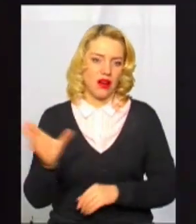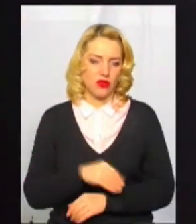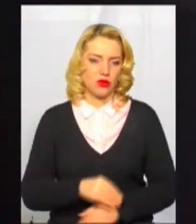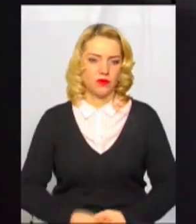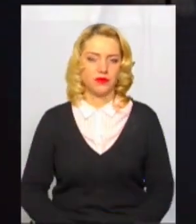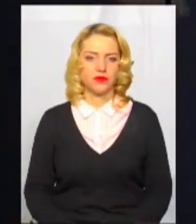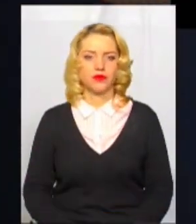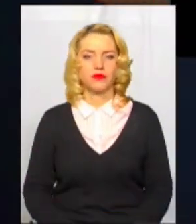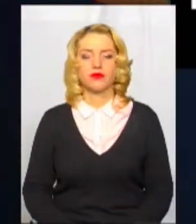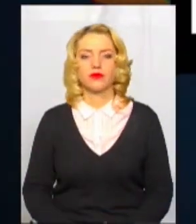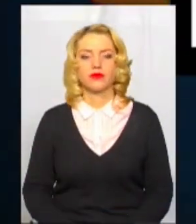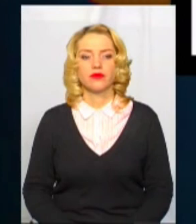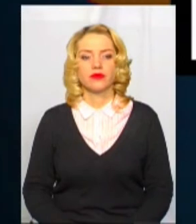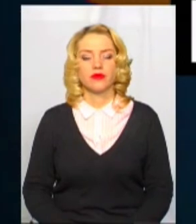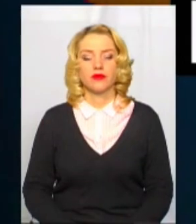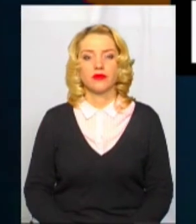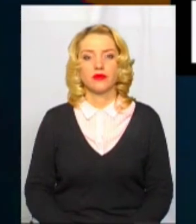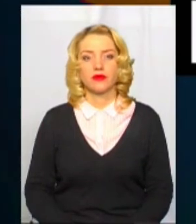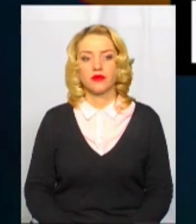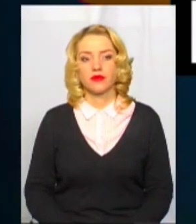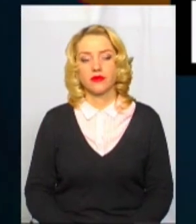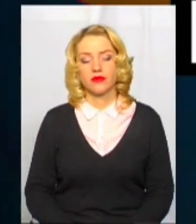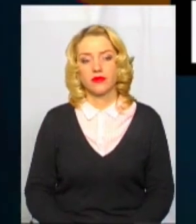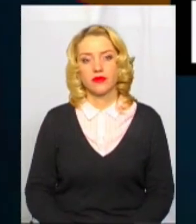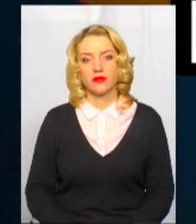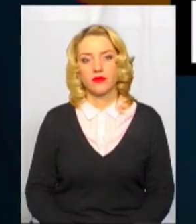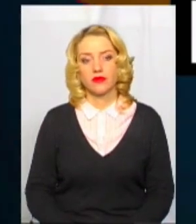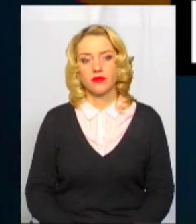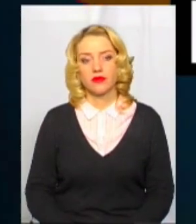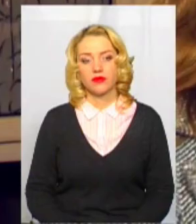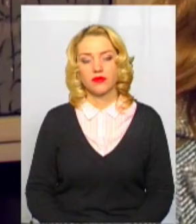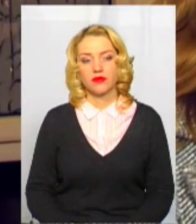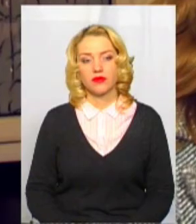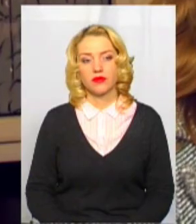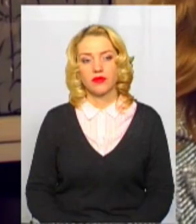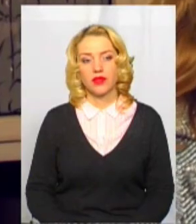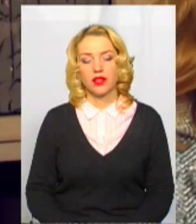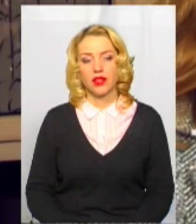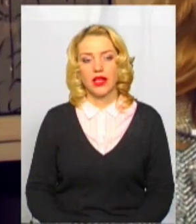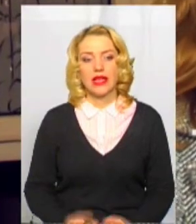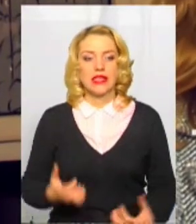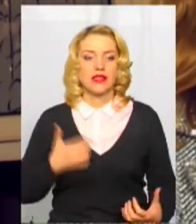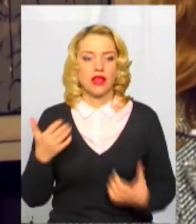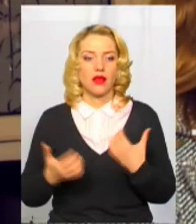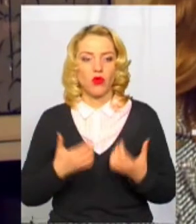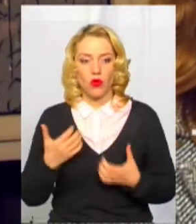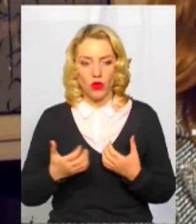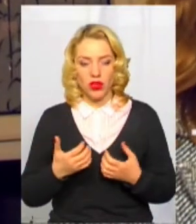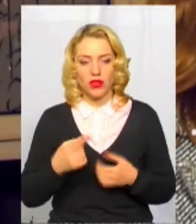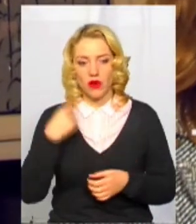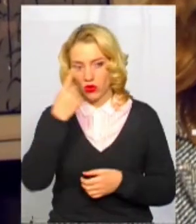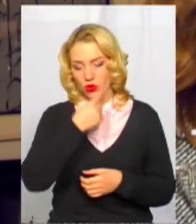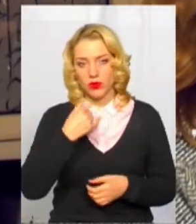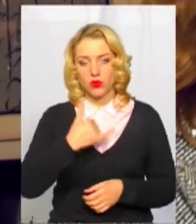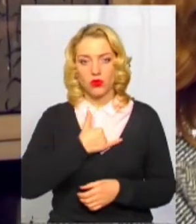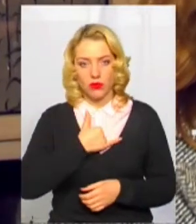В Занепокоєння особисто в